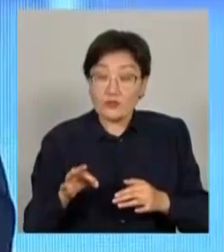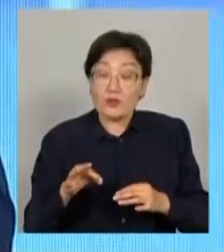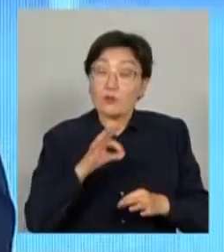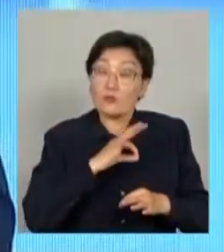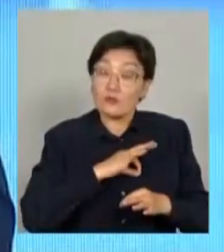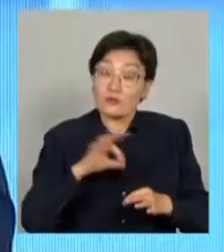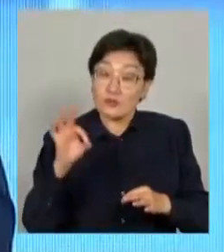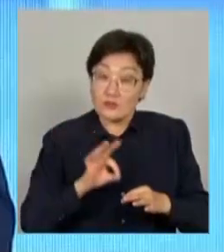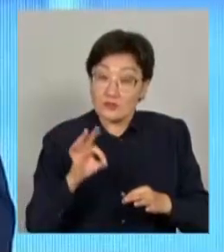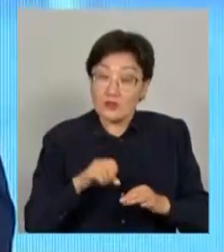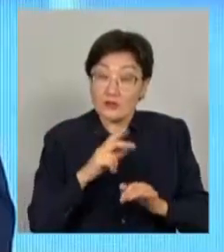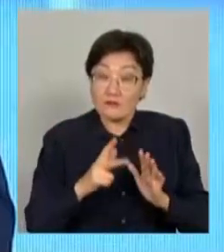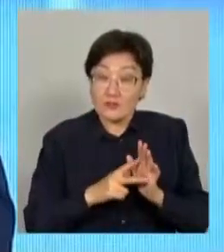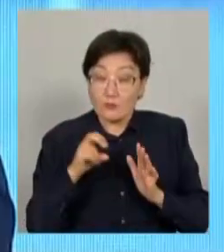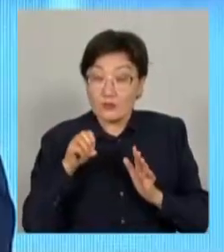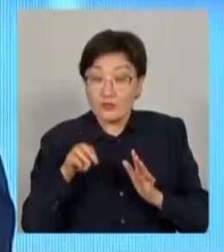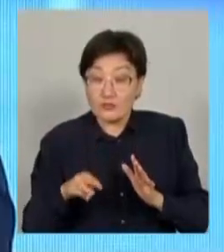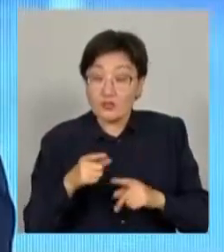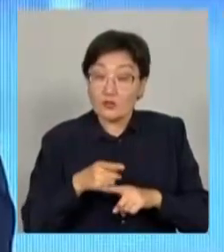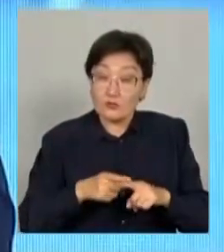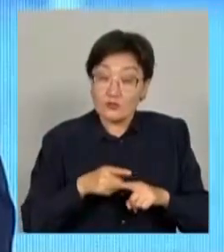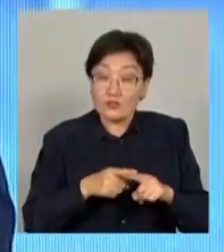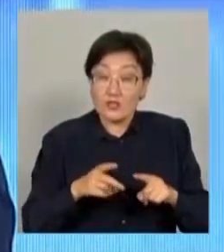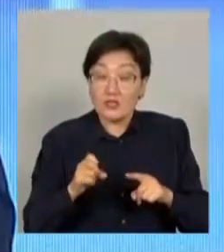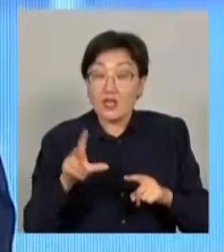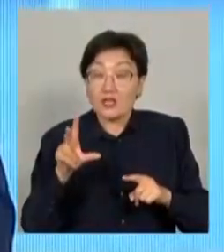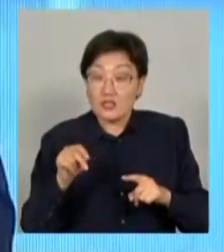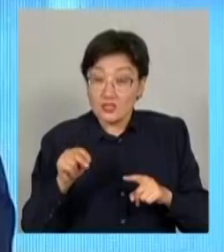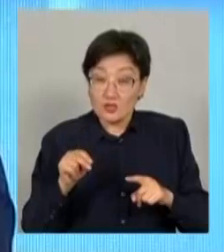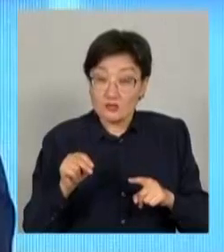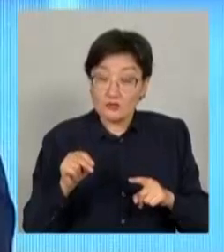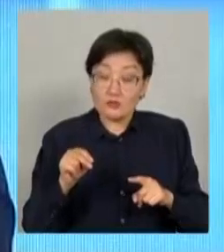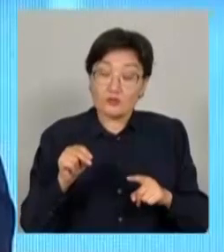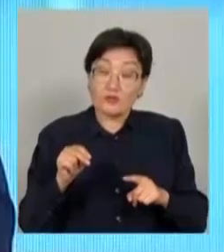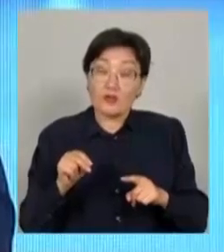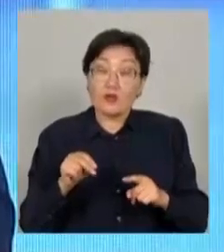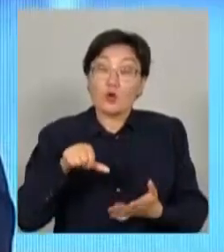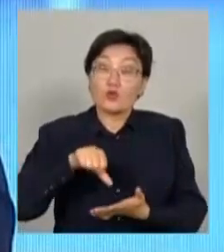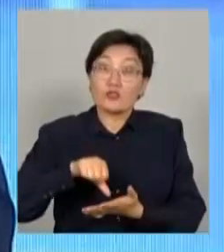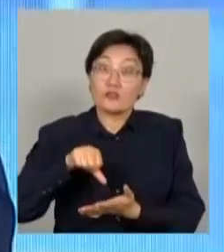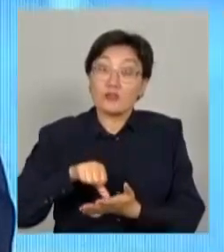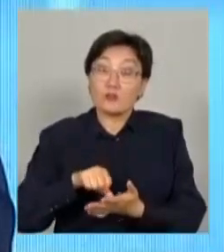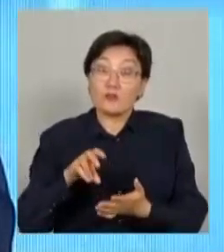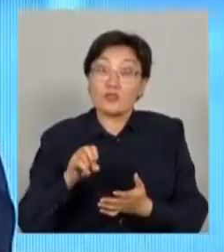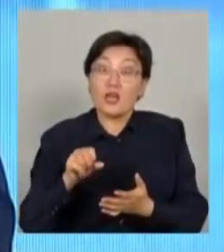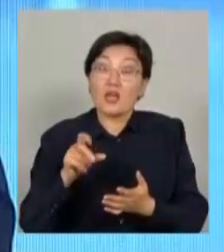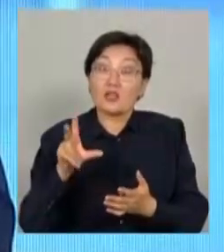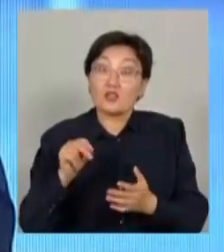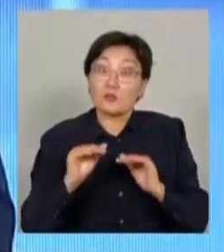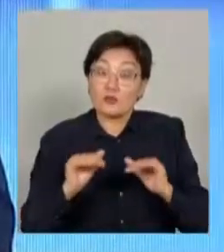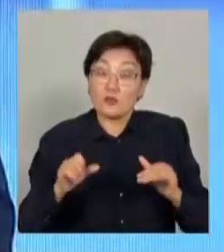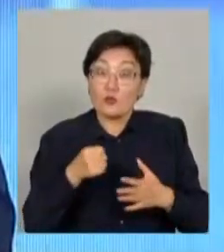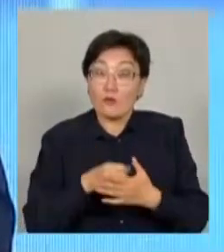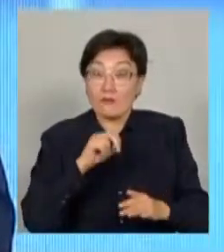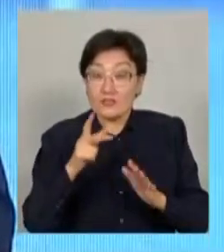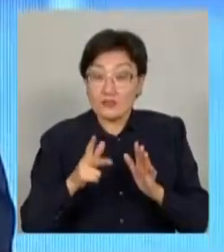дохода за 18 лет делится на количество участников, на количество детей до